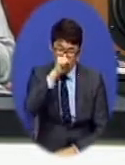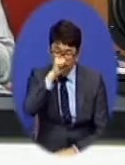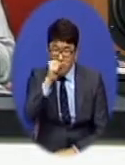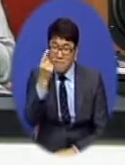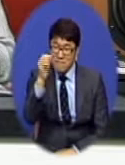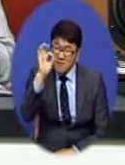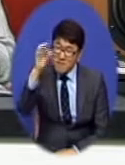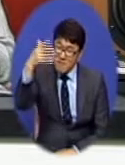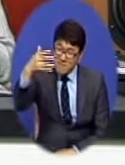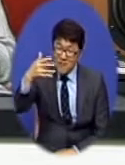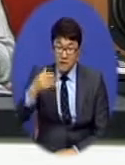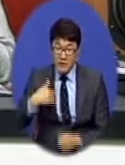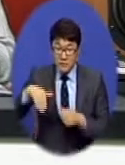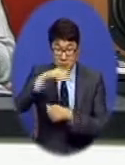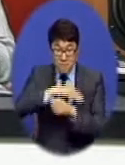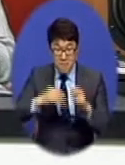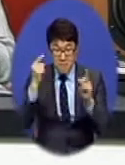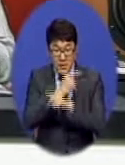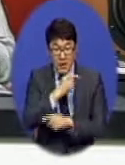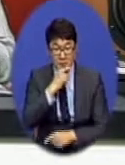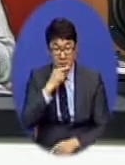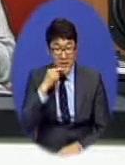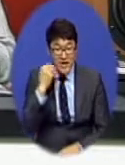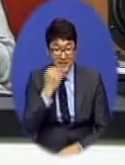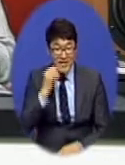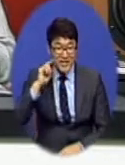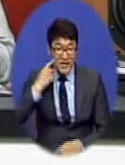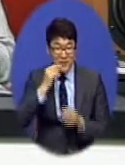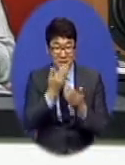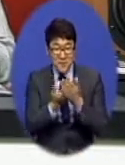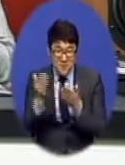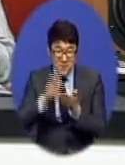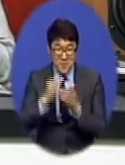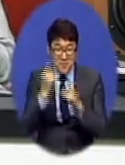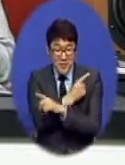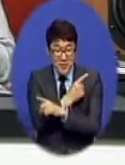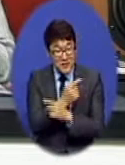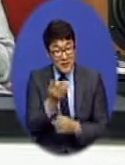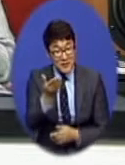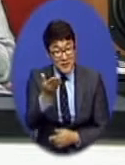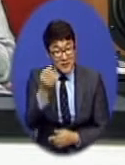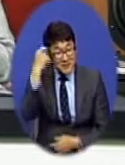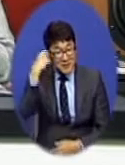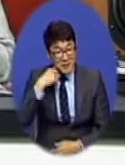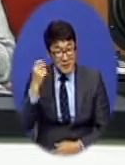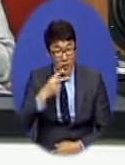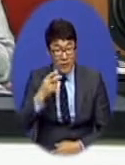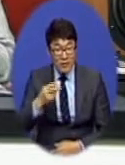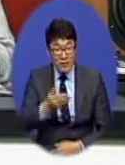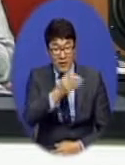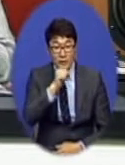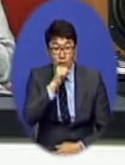보셨어요? 자, 그러면 저희가 이렇게 스튜디오가 빨강색으로 예쁘게 이렇게 개편됐잖아요. 네. 그러면서